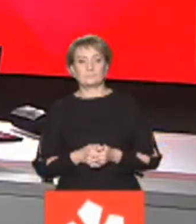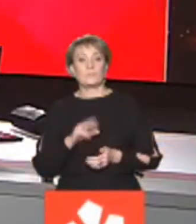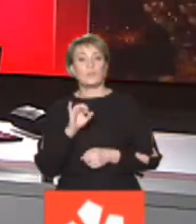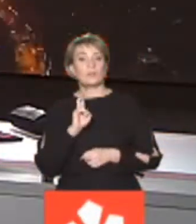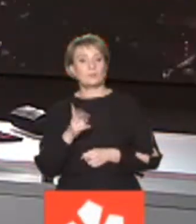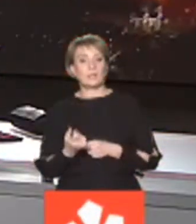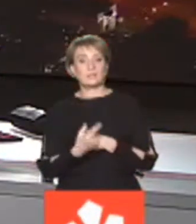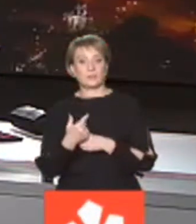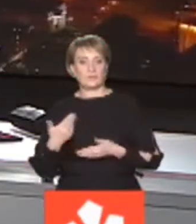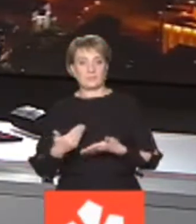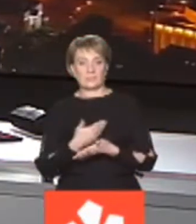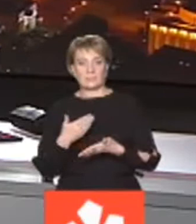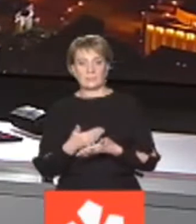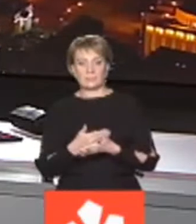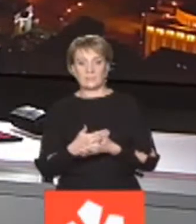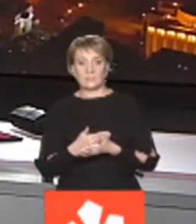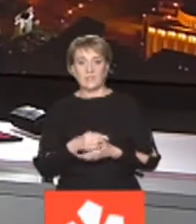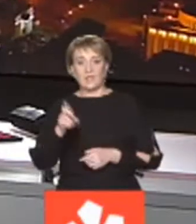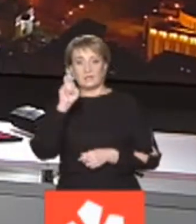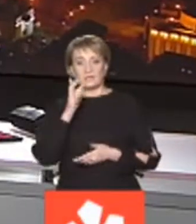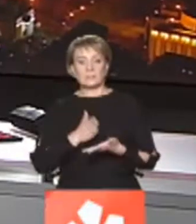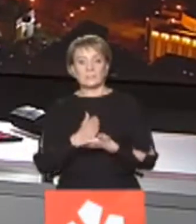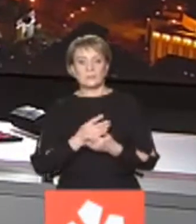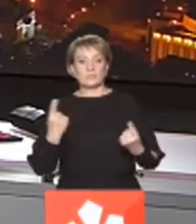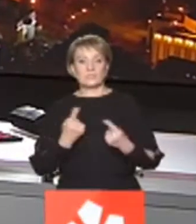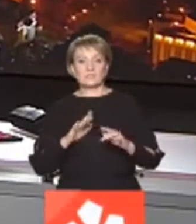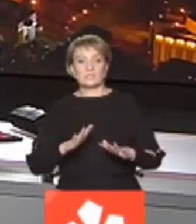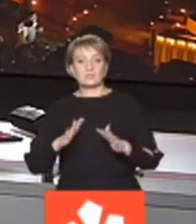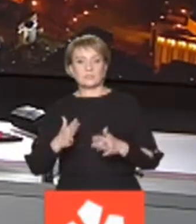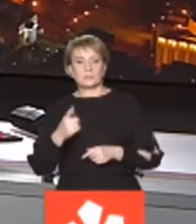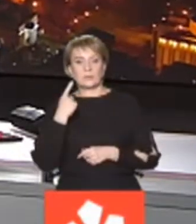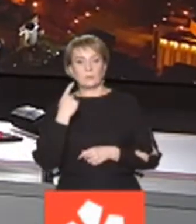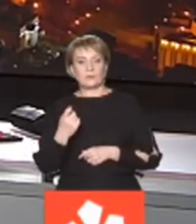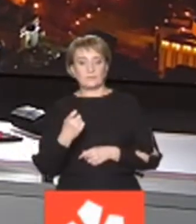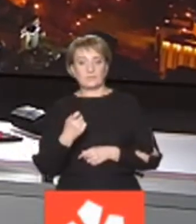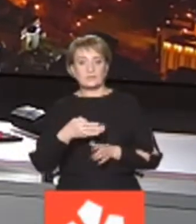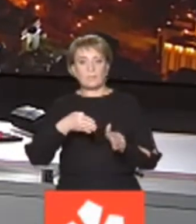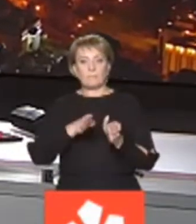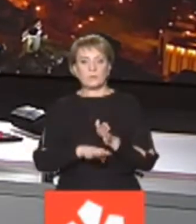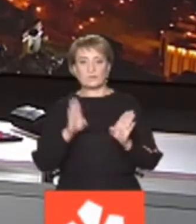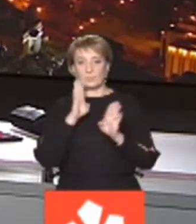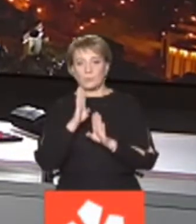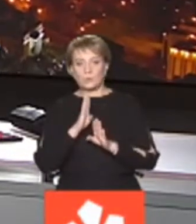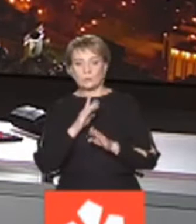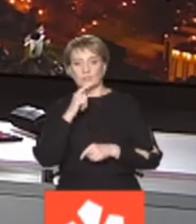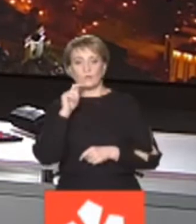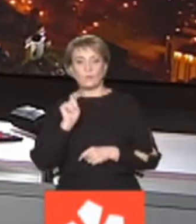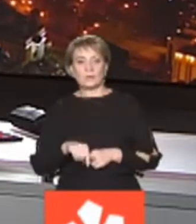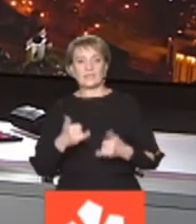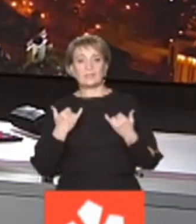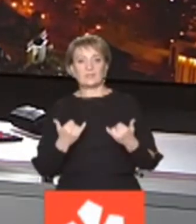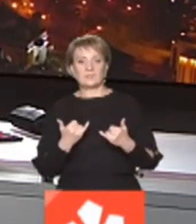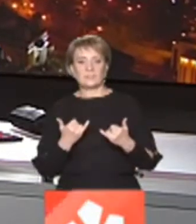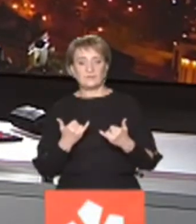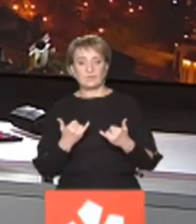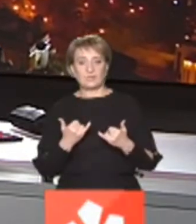Так, і ось з'явилася новина. Наталю читає, що Державна служба з надзвичайних ситуацій попередила про погіршення погоди в Україні сьогодні, в